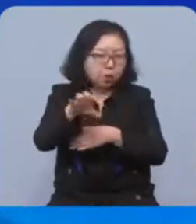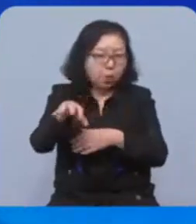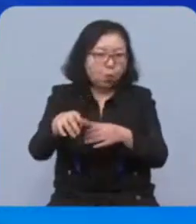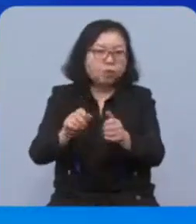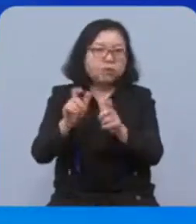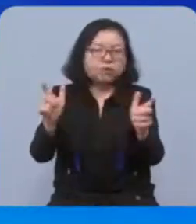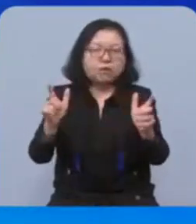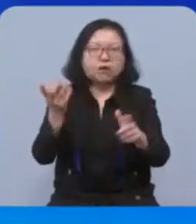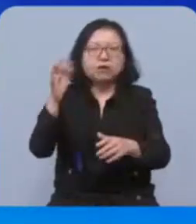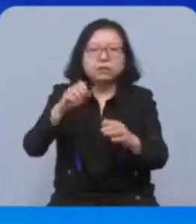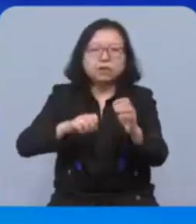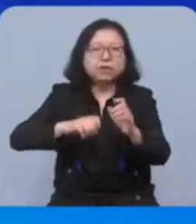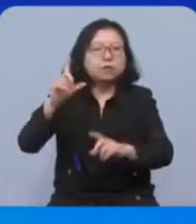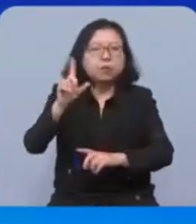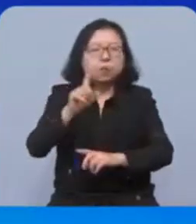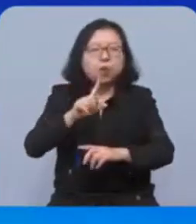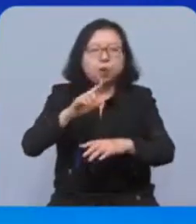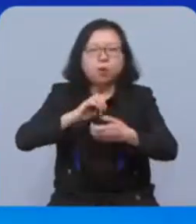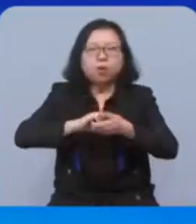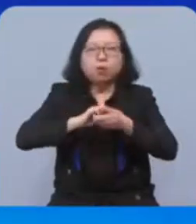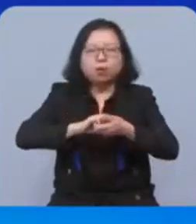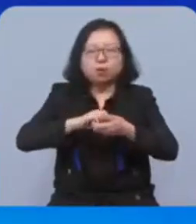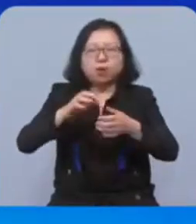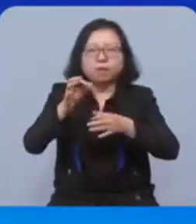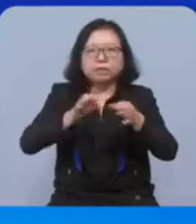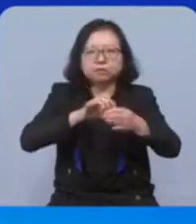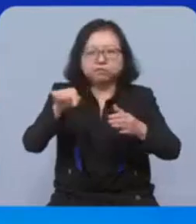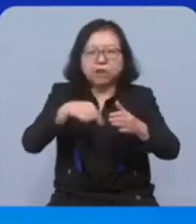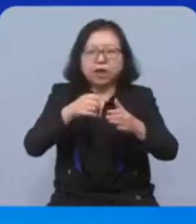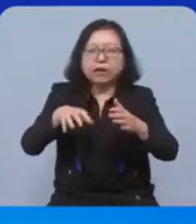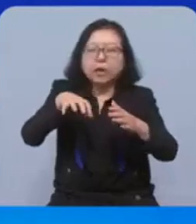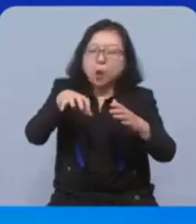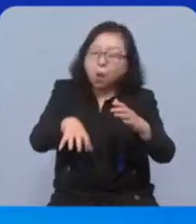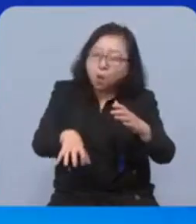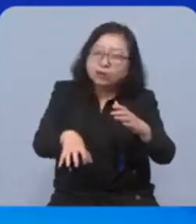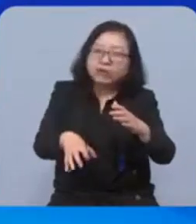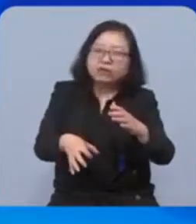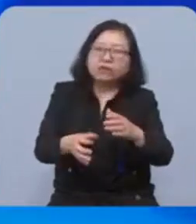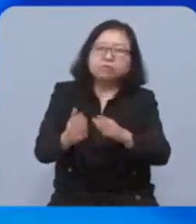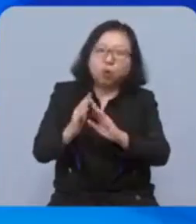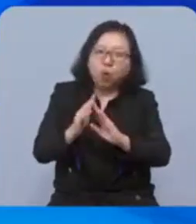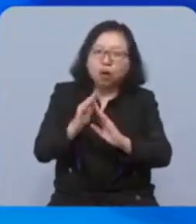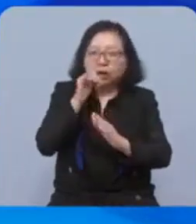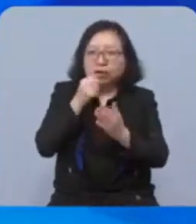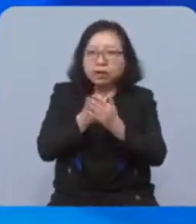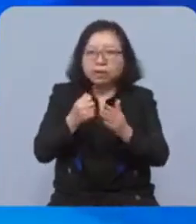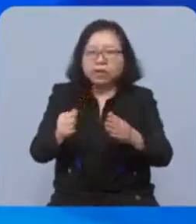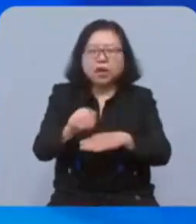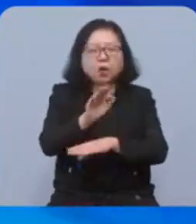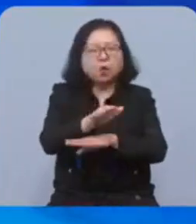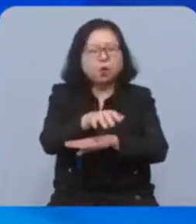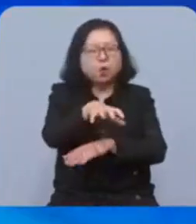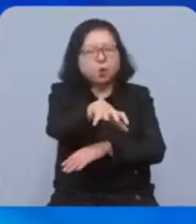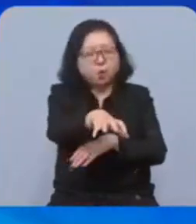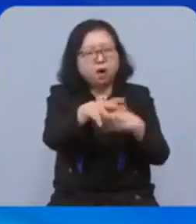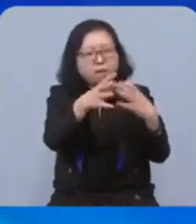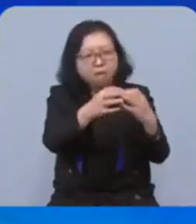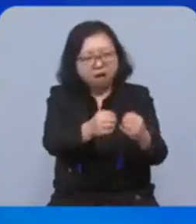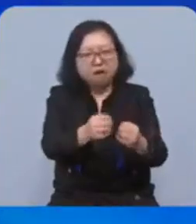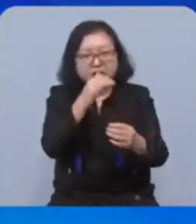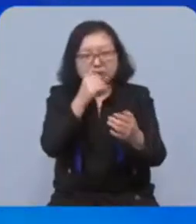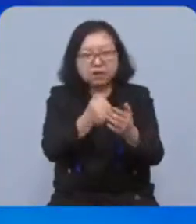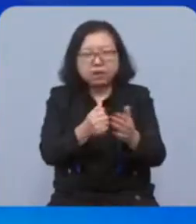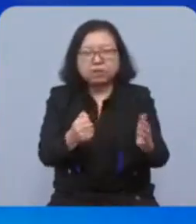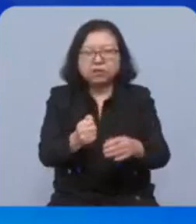대부분 농협마트 내부에 매장을내는 쇼빈숍 형태로 계좌마다 보니 농촌지역에 위치하게 된 경우가 많아 제대로